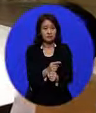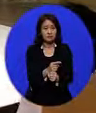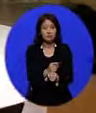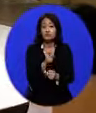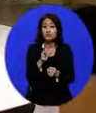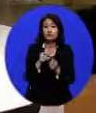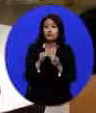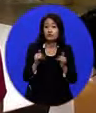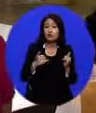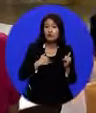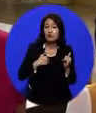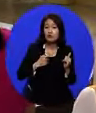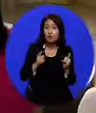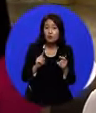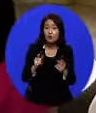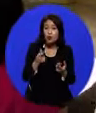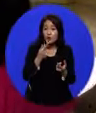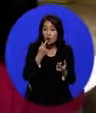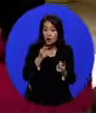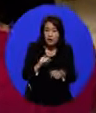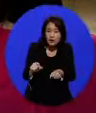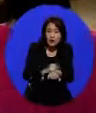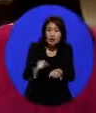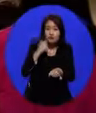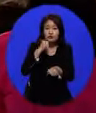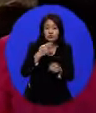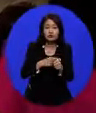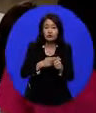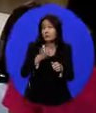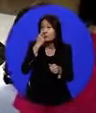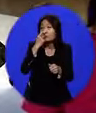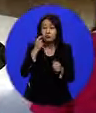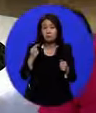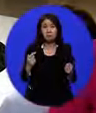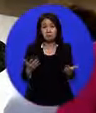그러면 그들은 우리처럼 뭔가 특별한 쪽집게 선생님을 통해서 뭘 배우나요?